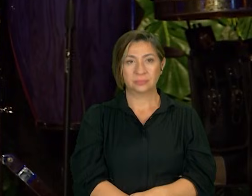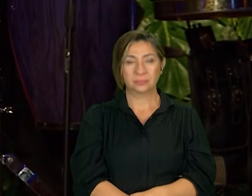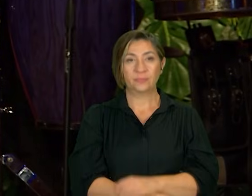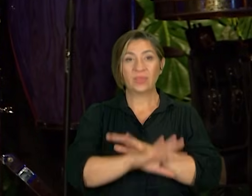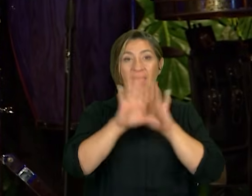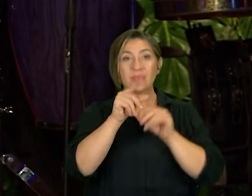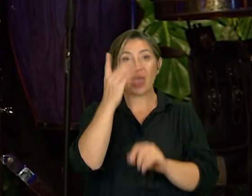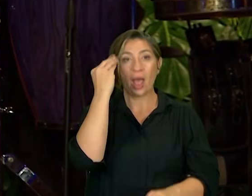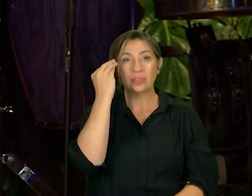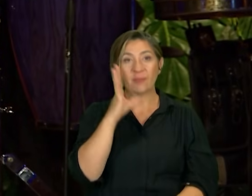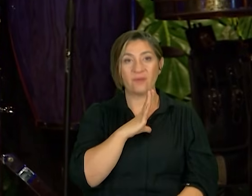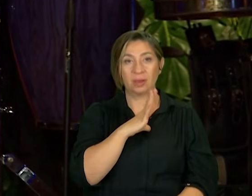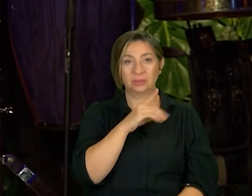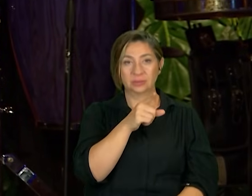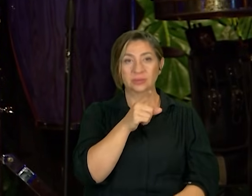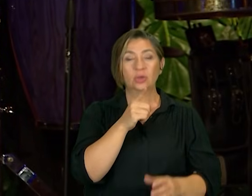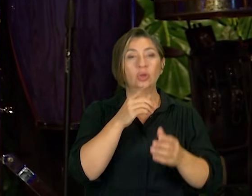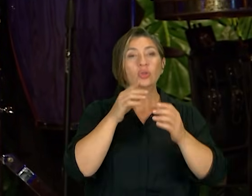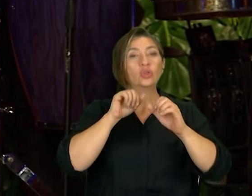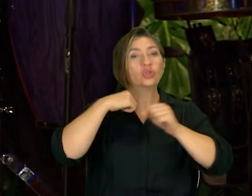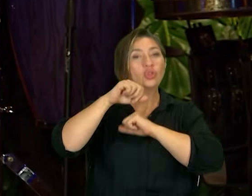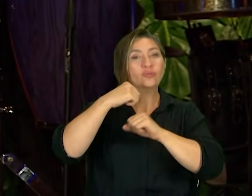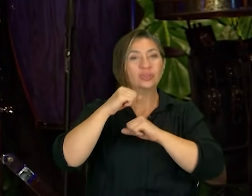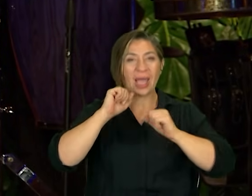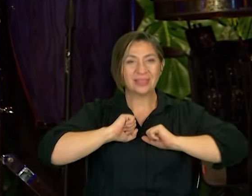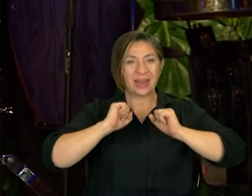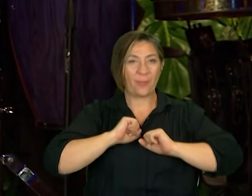Bunların hepsinin bir anlamı var tabii. Hmm. Dövüş antrenmanlarında da.